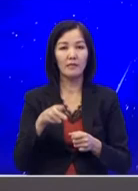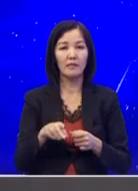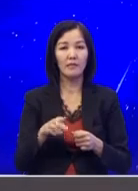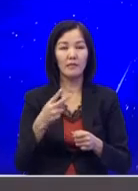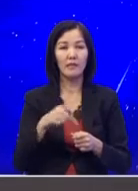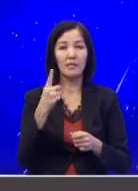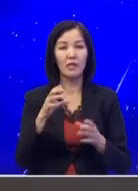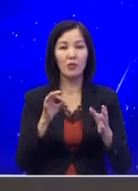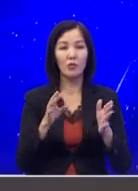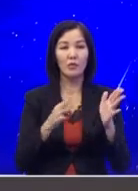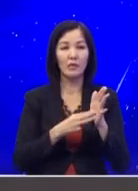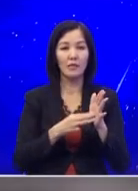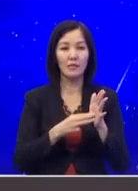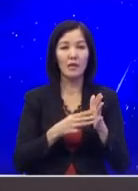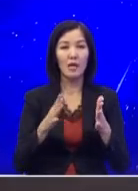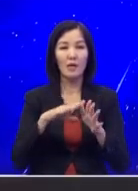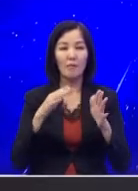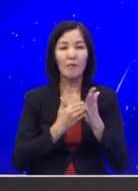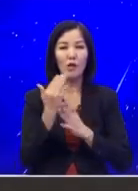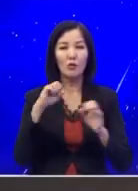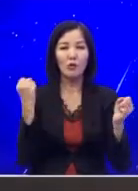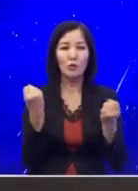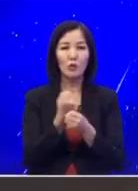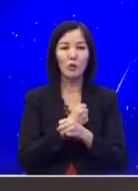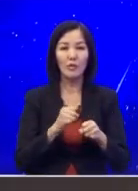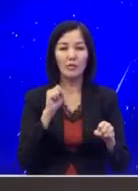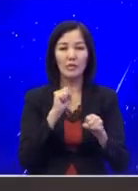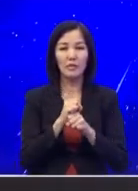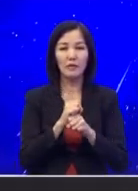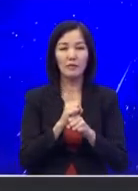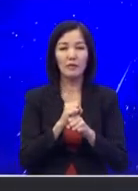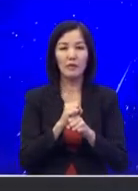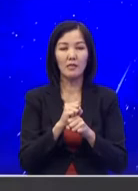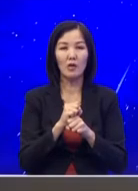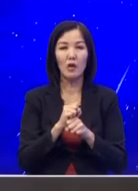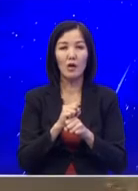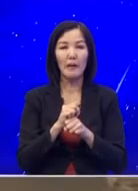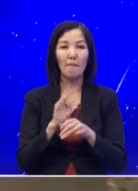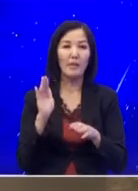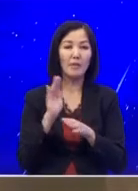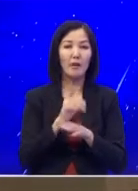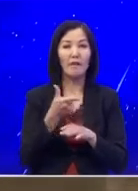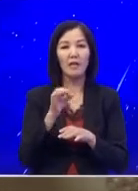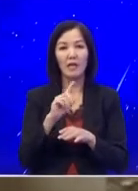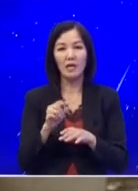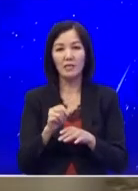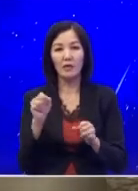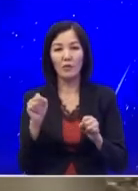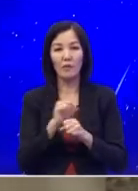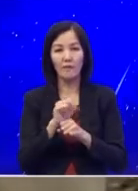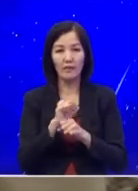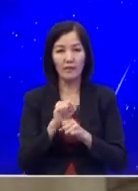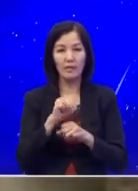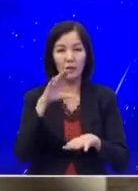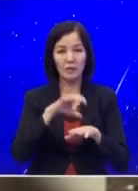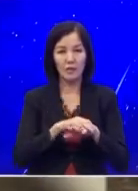двигался на большой скорости и на требование полиции остановиться лишь прибавил газу. Усилиями двух автомобильных патрулей водителя удалось